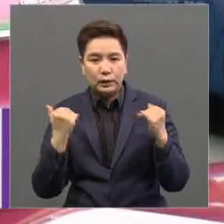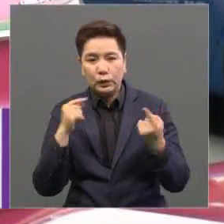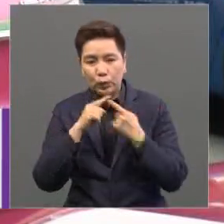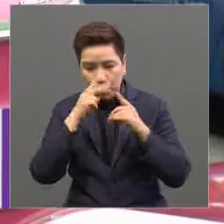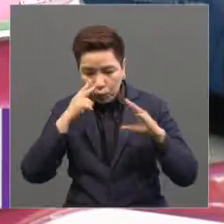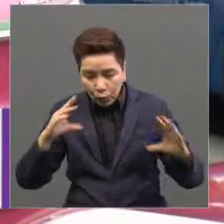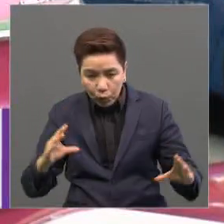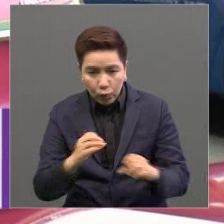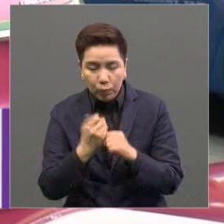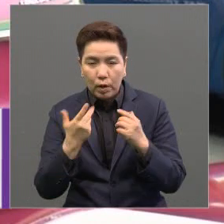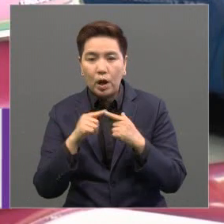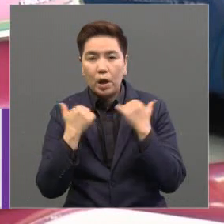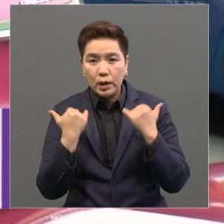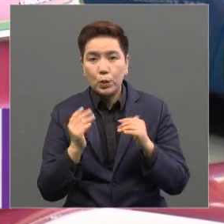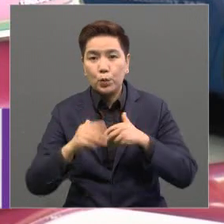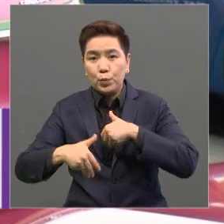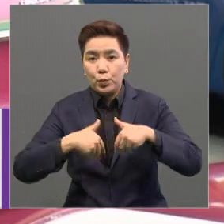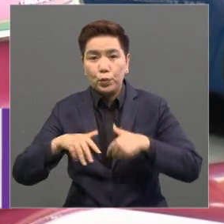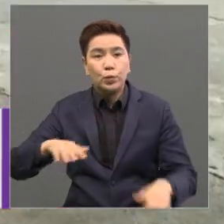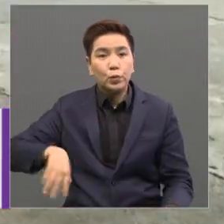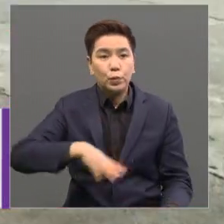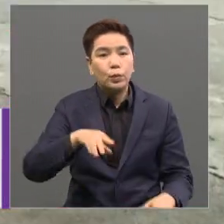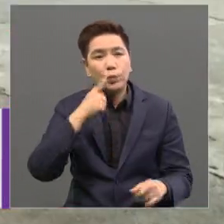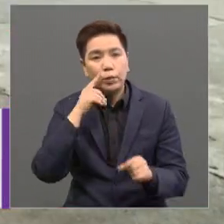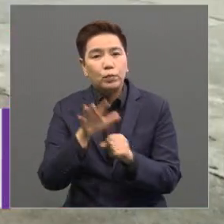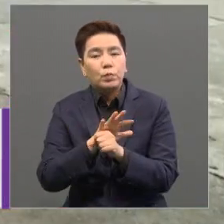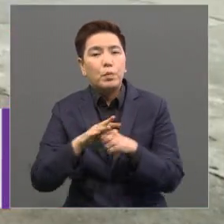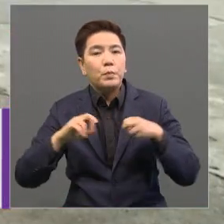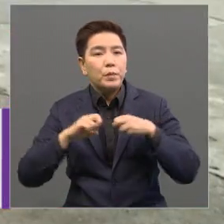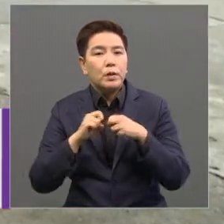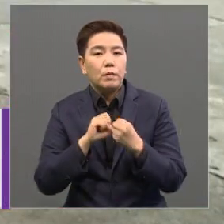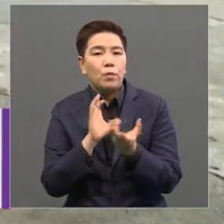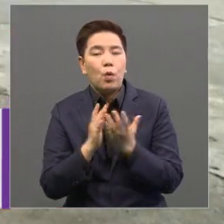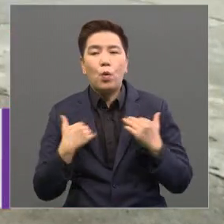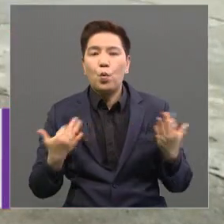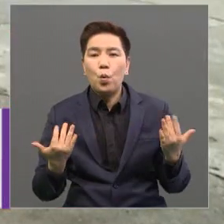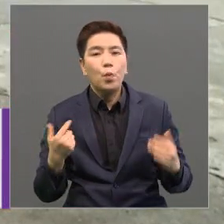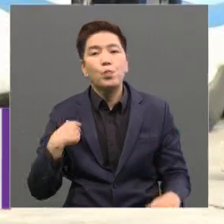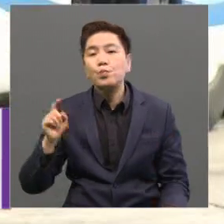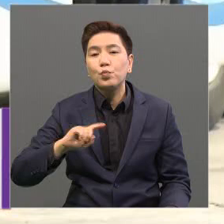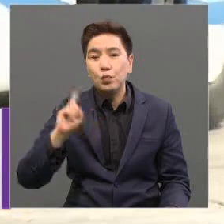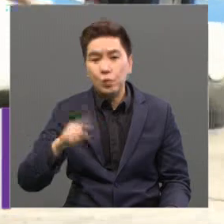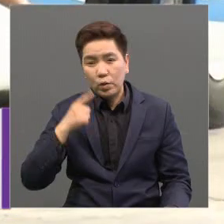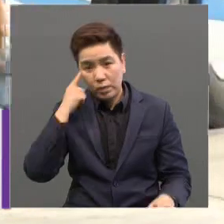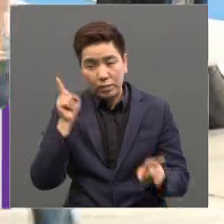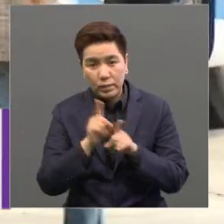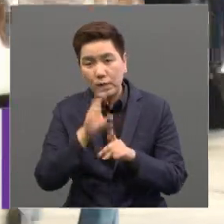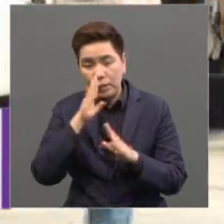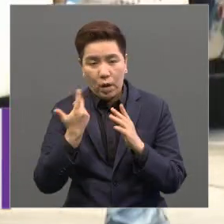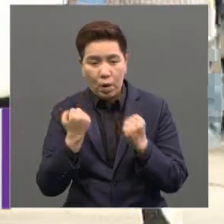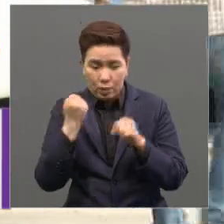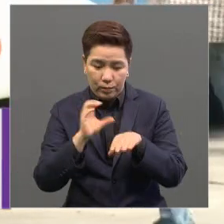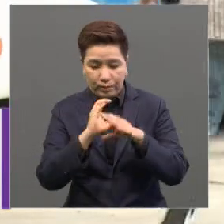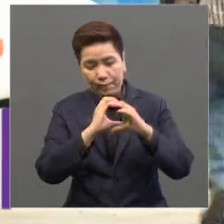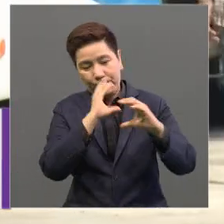รวมการเดินทางของประชาชนเนี่ยไม่ได้มีปัญหาเรื่องของการรถแต่อย่างใดนะครับหรือแม้แต่พอลงจาก